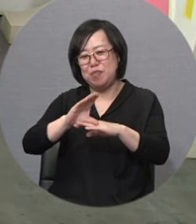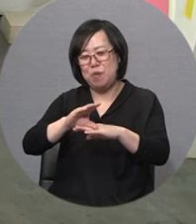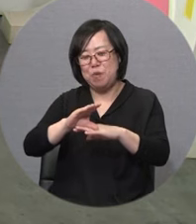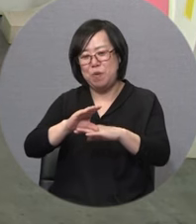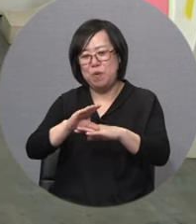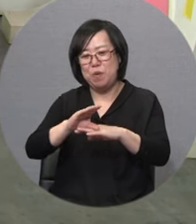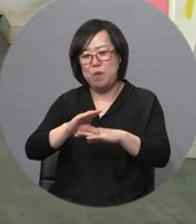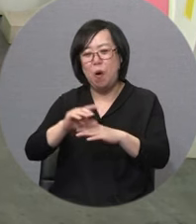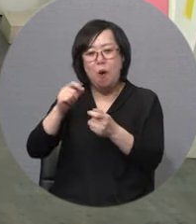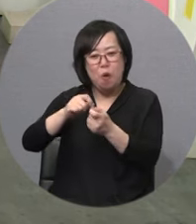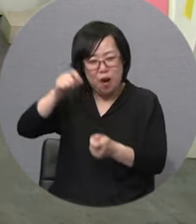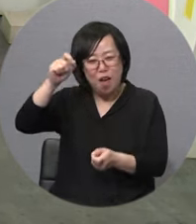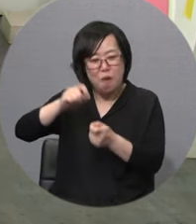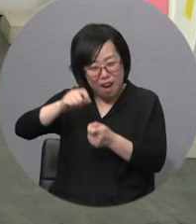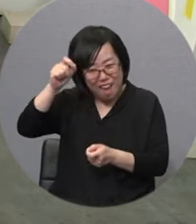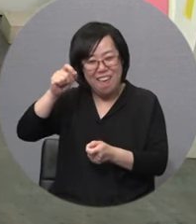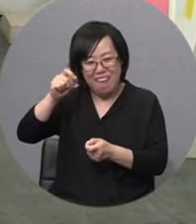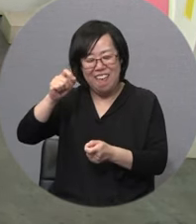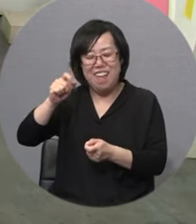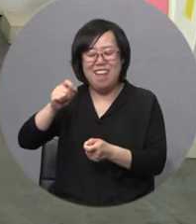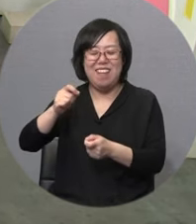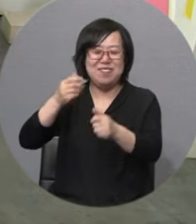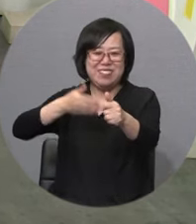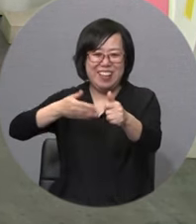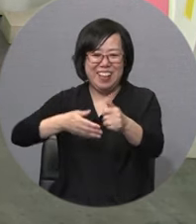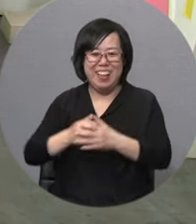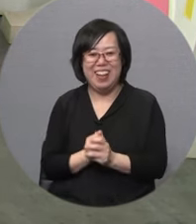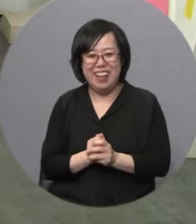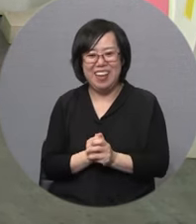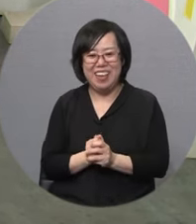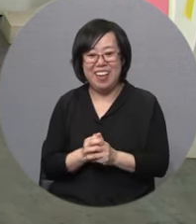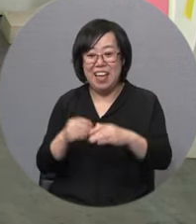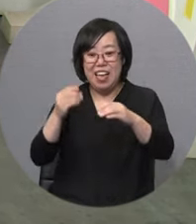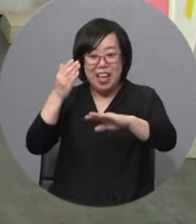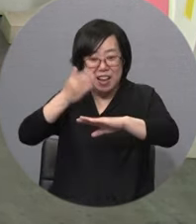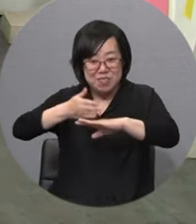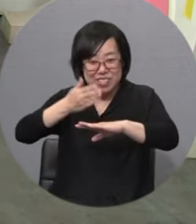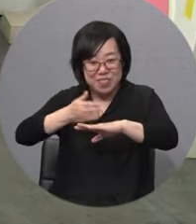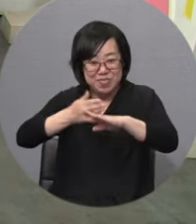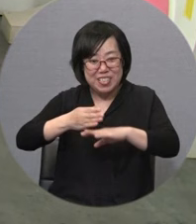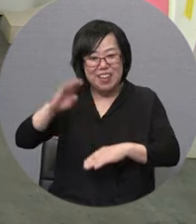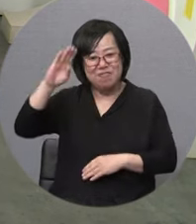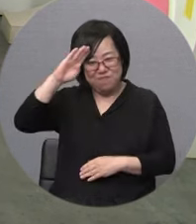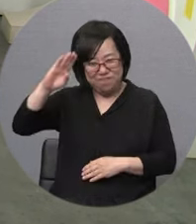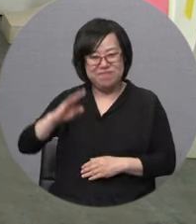네, 감사합니다. 감사합니다. 네, 고맙습니다. 고맙습니다. 네, 감사드립니다.